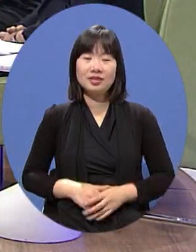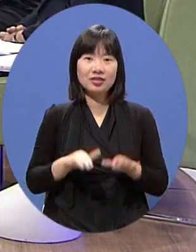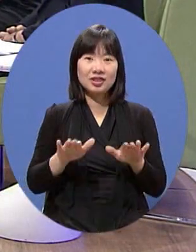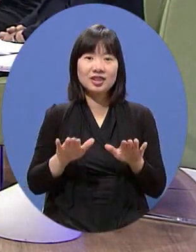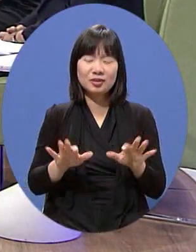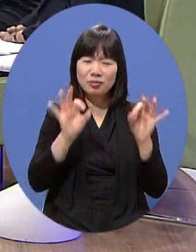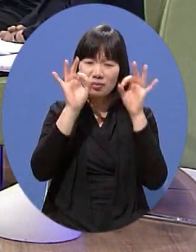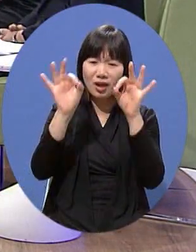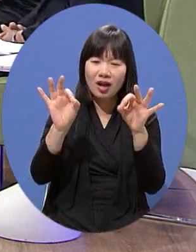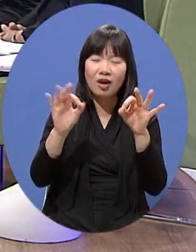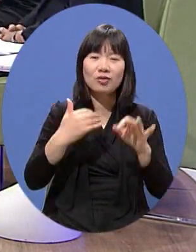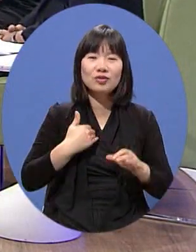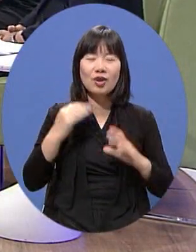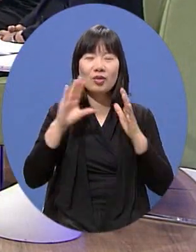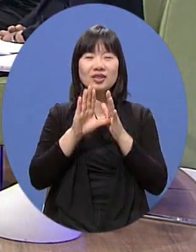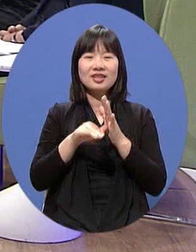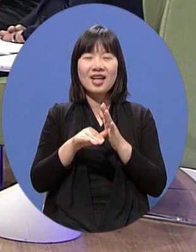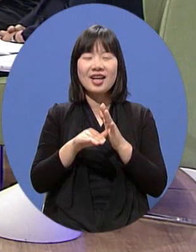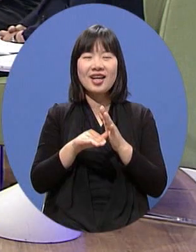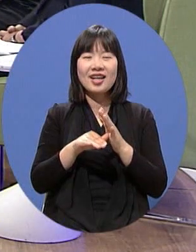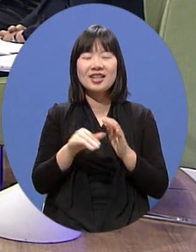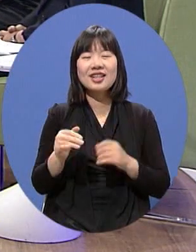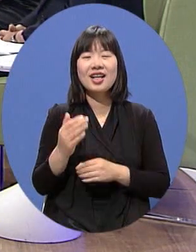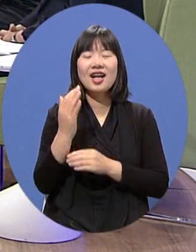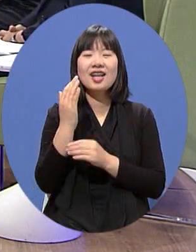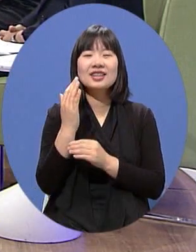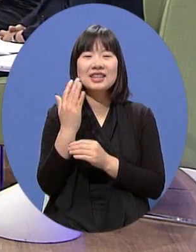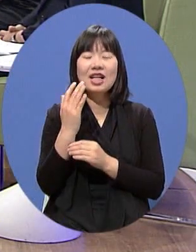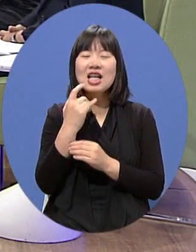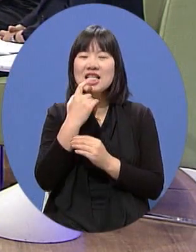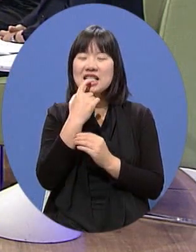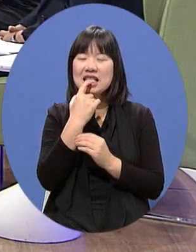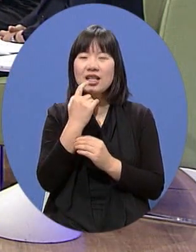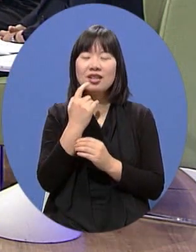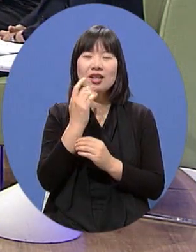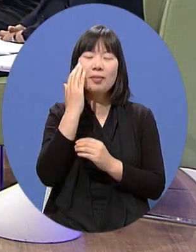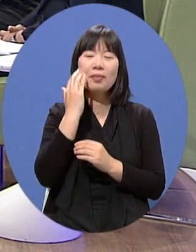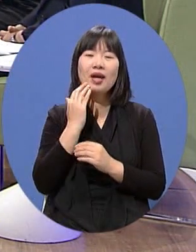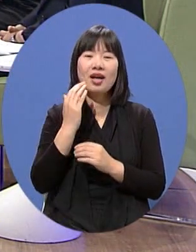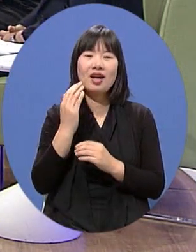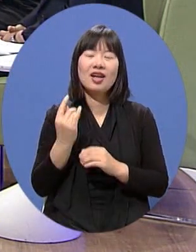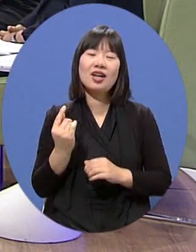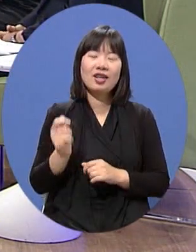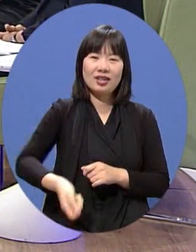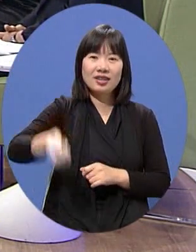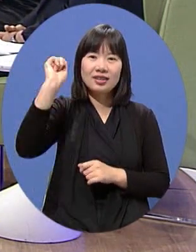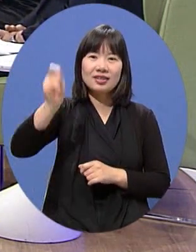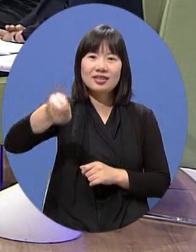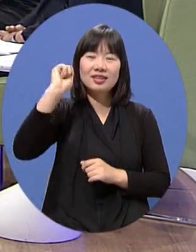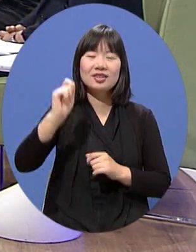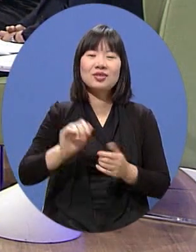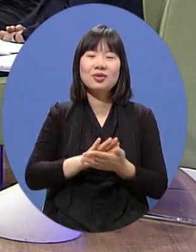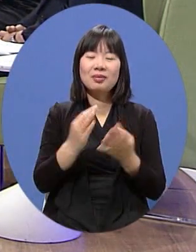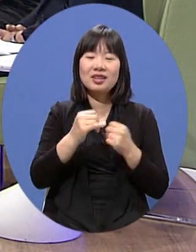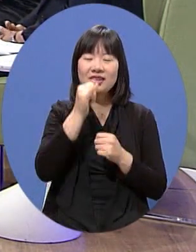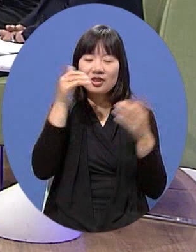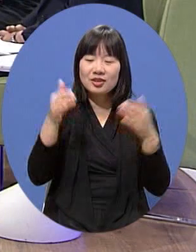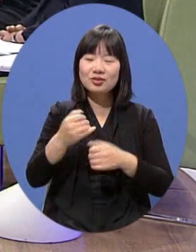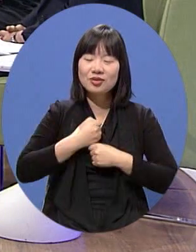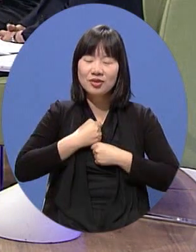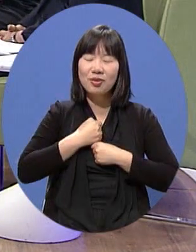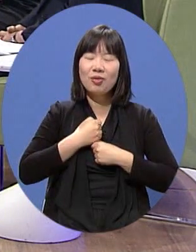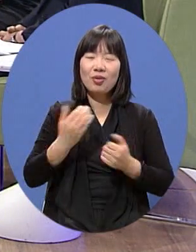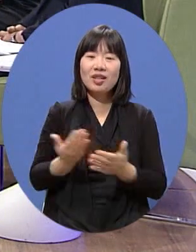지금 보니까 우리 어렸을 때 청개벽기 놀이 굉장히 많이 했거든요. 이게 네. 집중력 향상에 좋은 놀이군요. 네. 그리고 차르근 만들어 놓으면